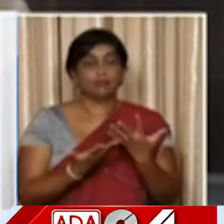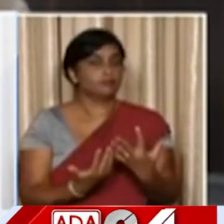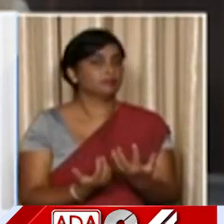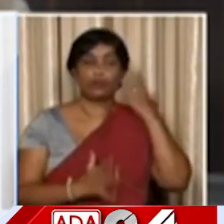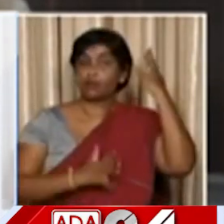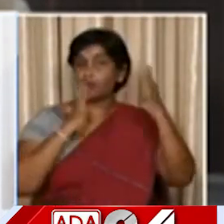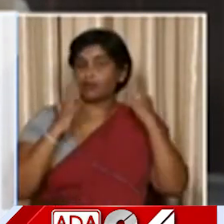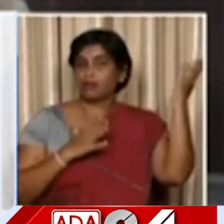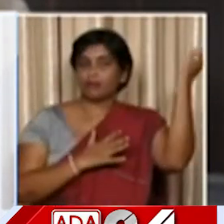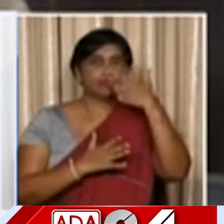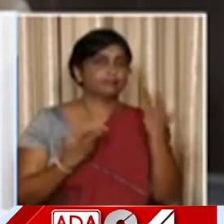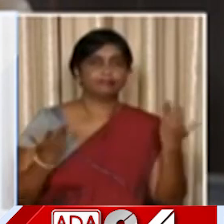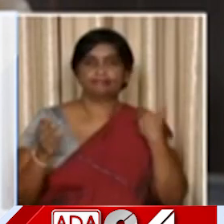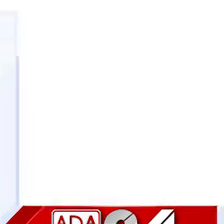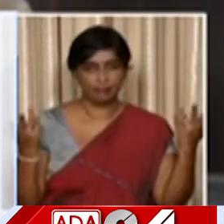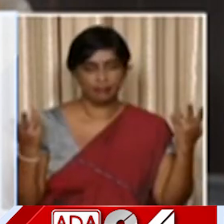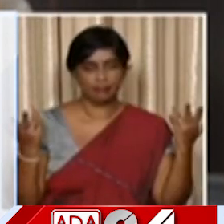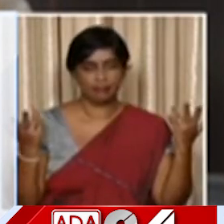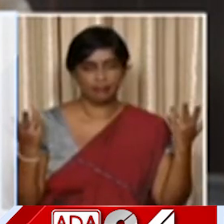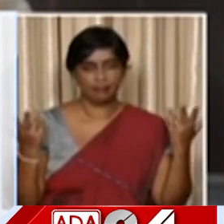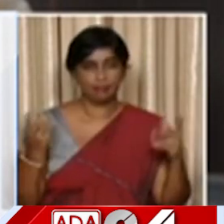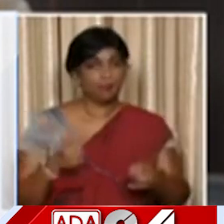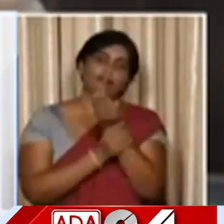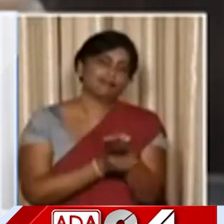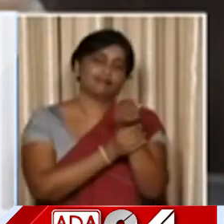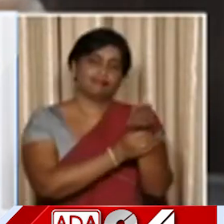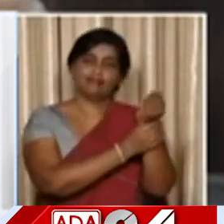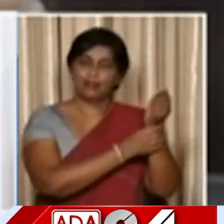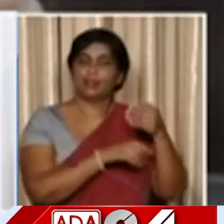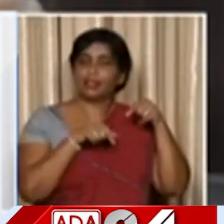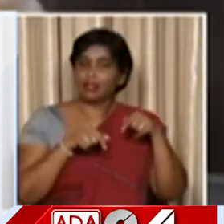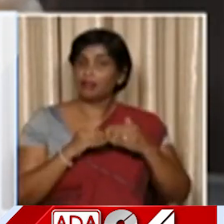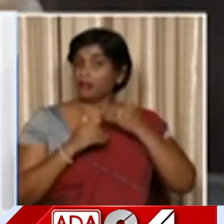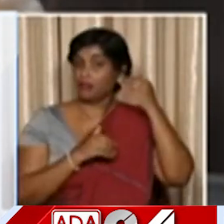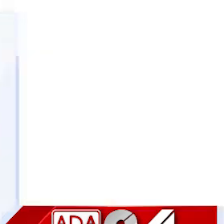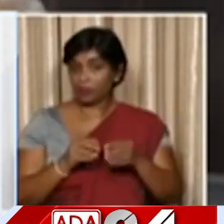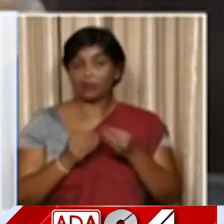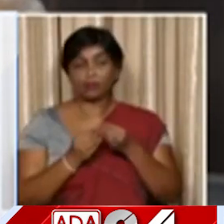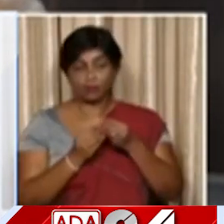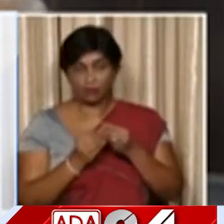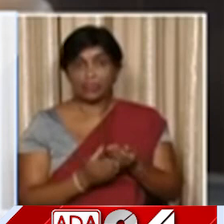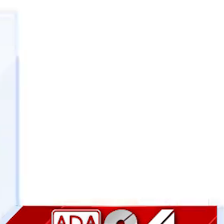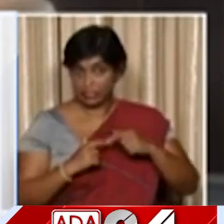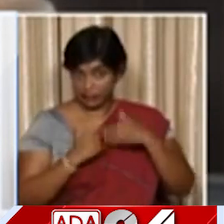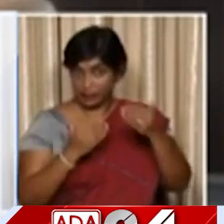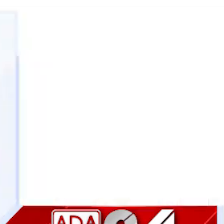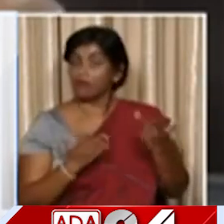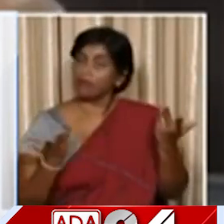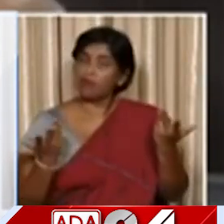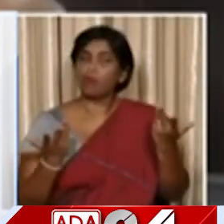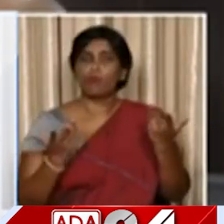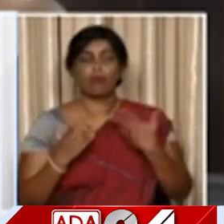ගැනීමට ලෝකයේ කිසිවෙකුත් ඉදිරිපත් වෙන්නේ නැහැ. ඒකද ඔබ යෝජනා කරන්න. ඊළඟ පරපුරට අප ලබා දිය යුත්තේ හිඟන උරුමයක්ද